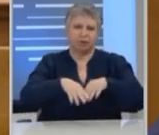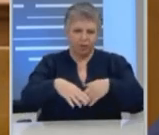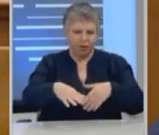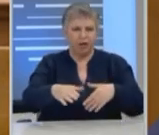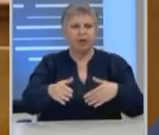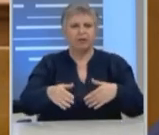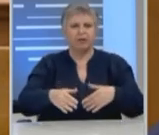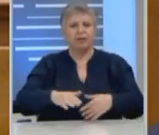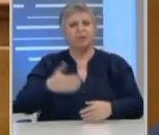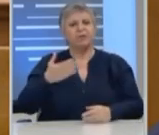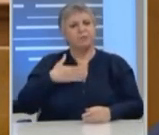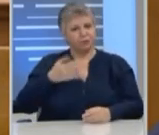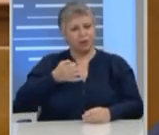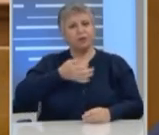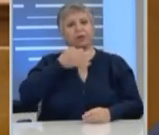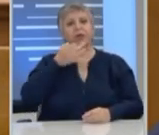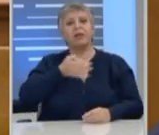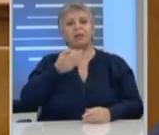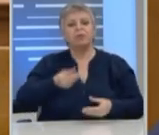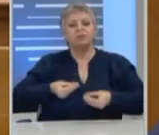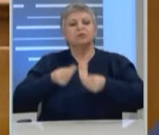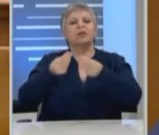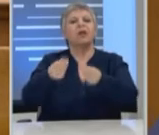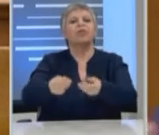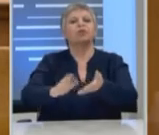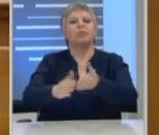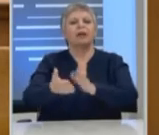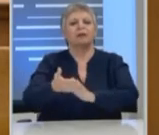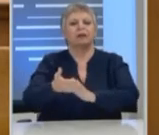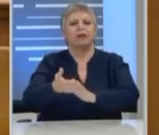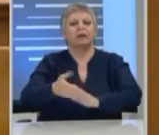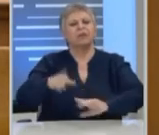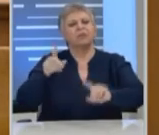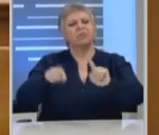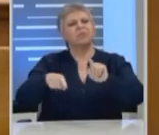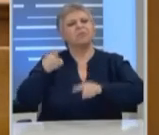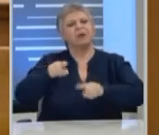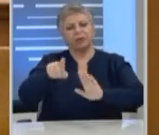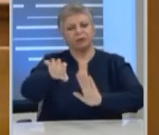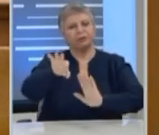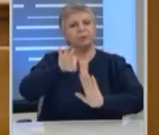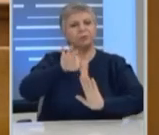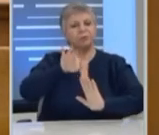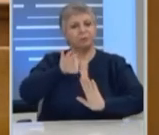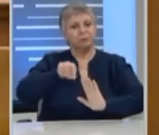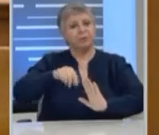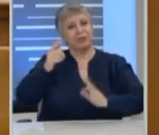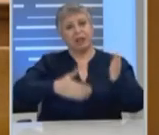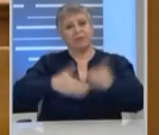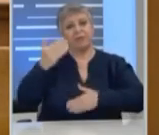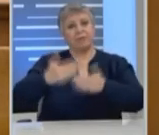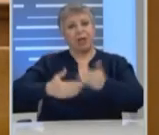Θέλω έτσι ενδεικτικά να καταθέσω στα πρακτικά ορισμένους μόνο τίτλους των έγκυρων και έγκριτων